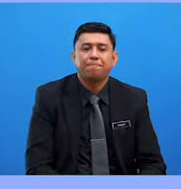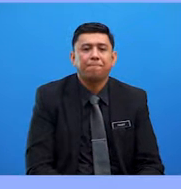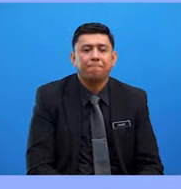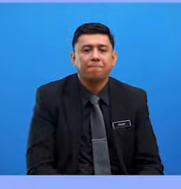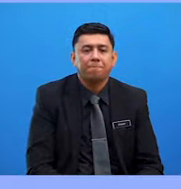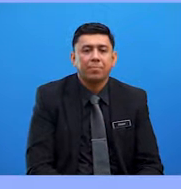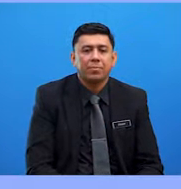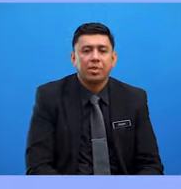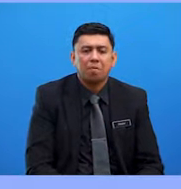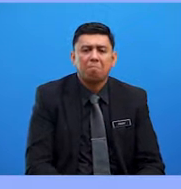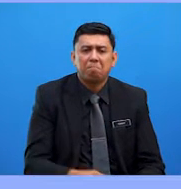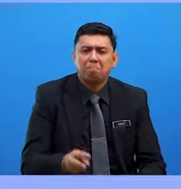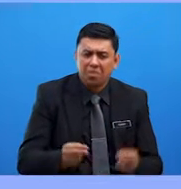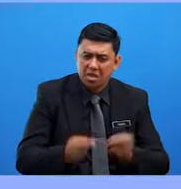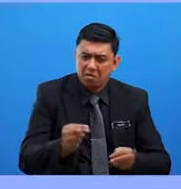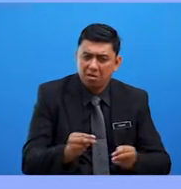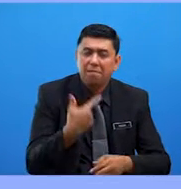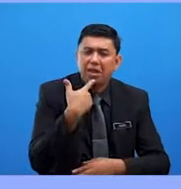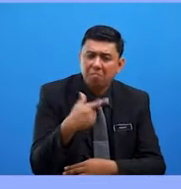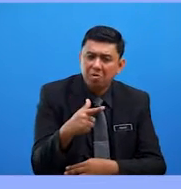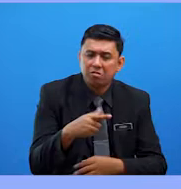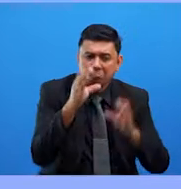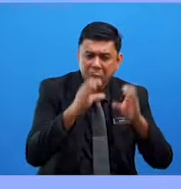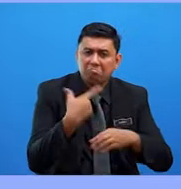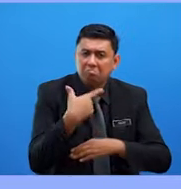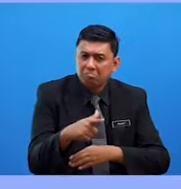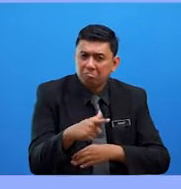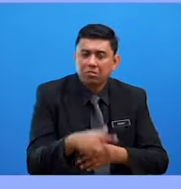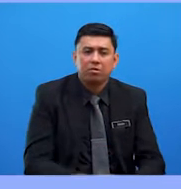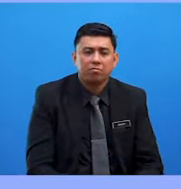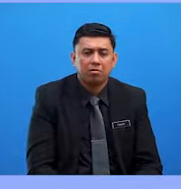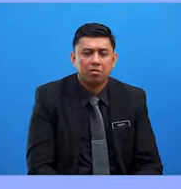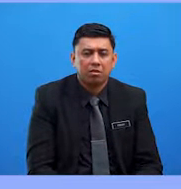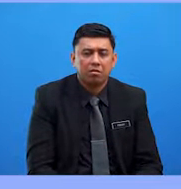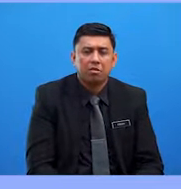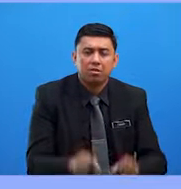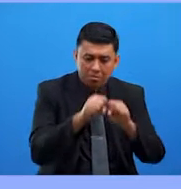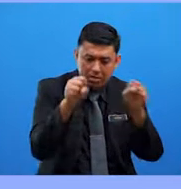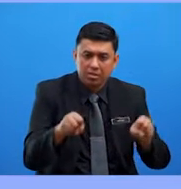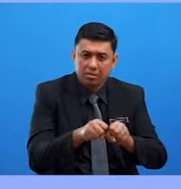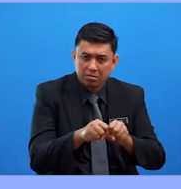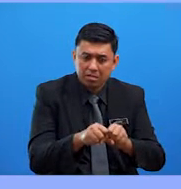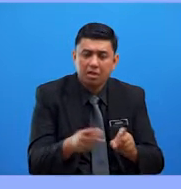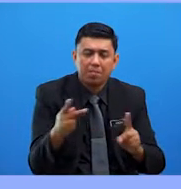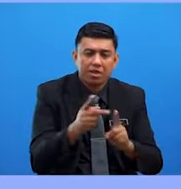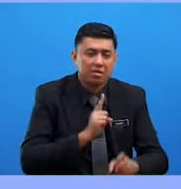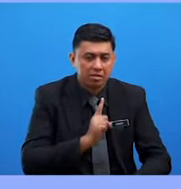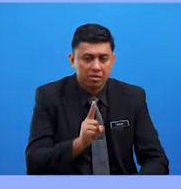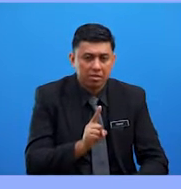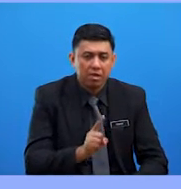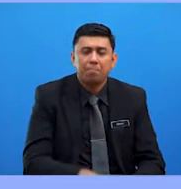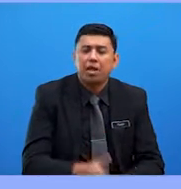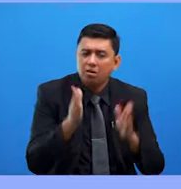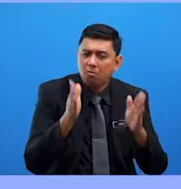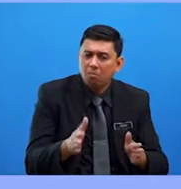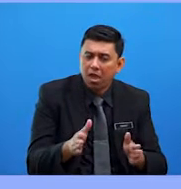Perniagaan konvensional juga mewujudkan alternatif sistem perniagaan Islam kepada pelanggan